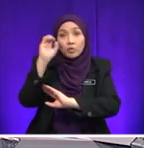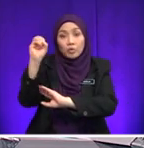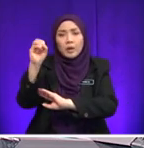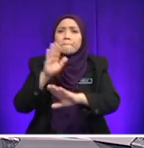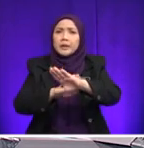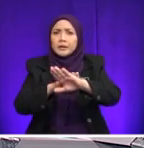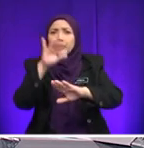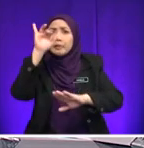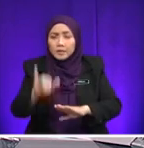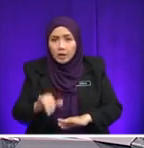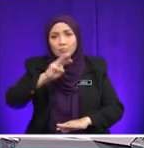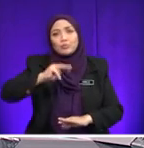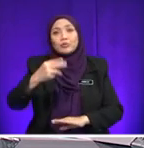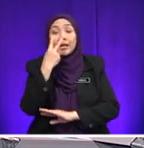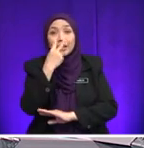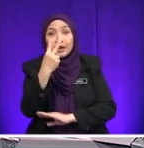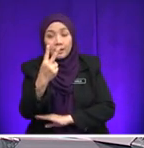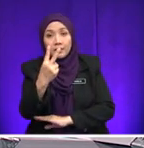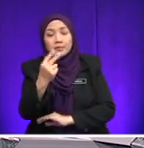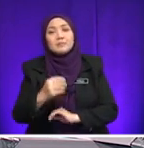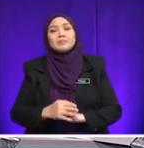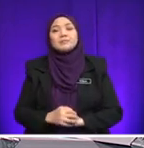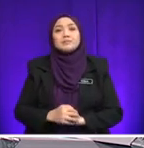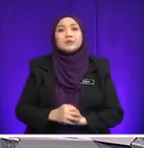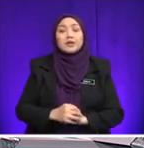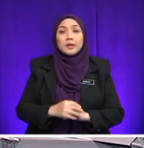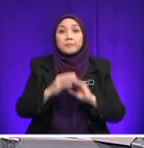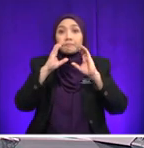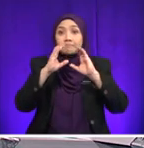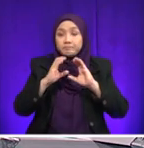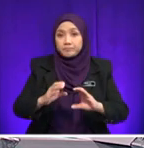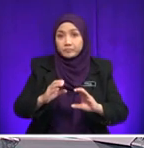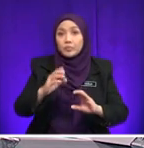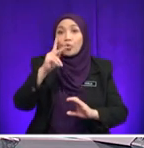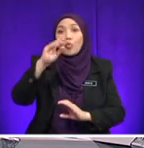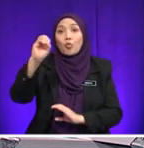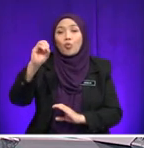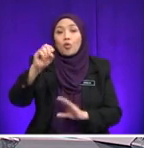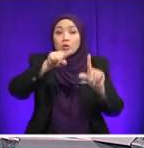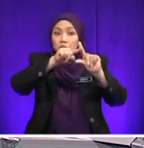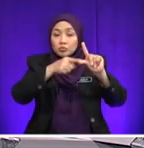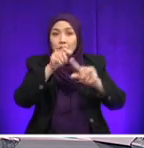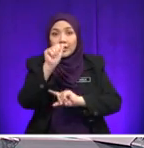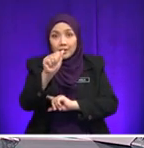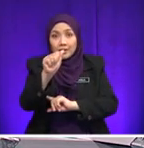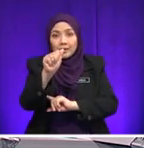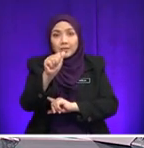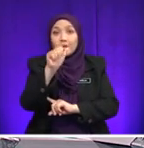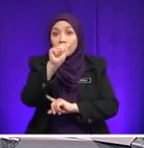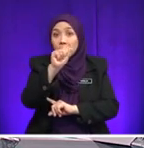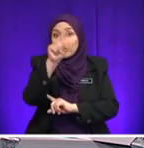paparan sekarang adalah ketua cosinus bagi sudut e e kuasa 2 sama